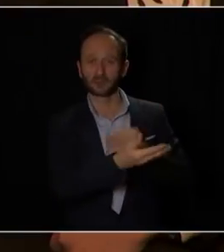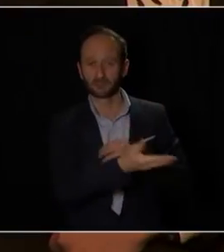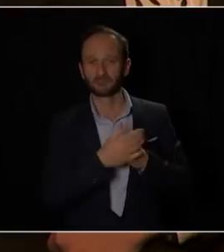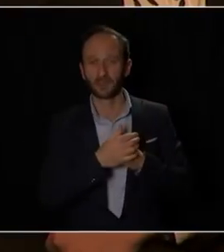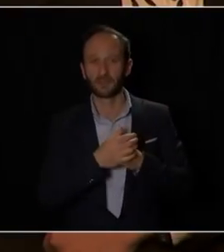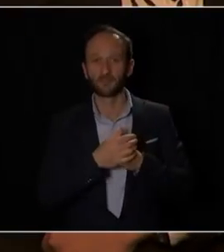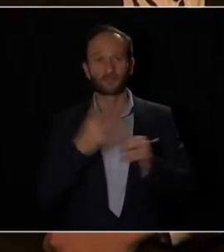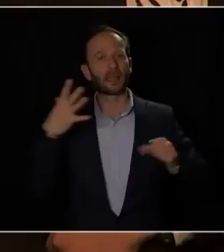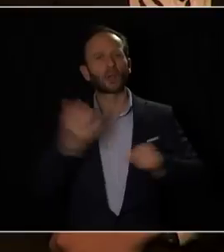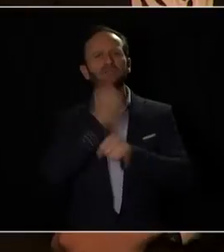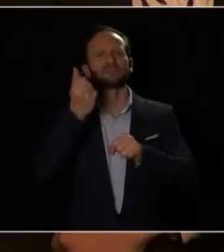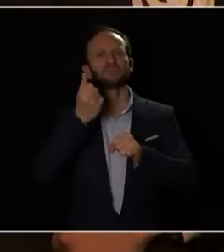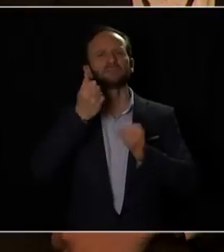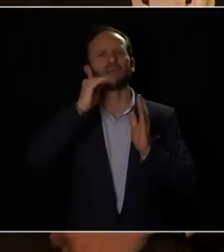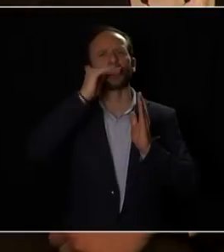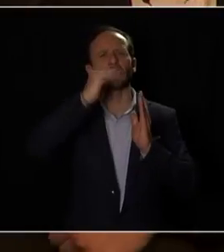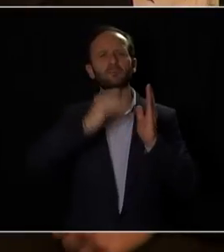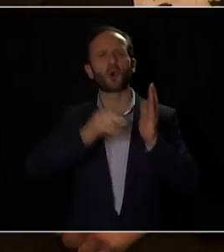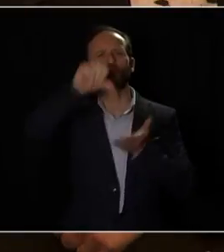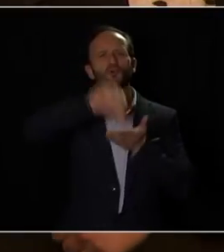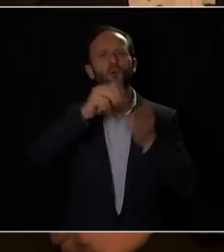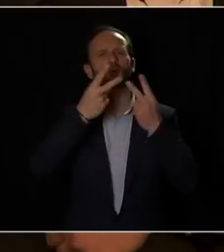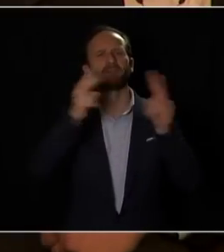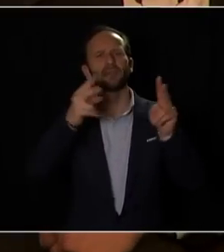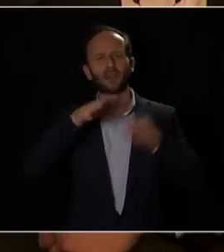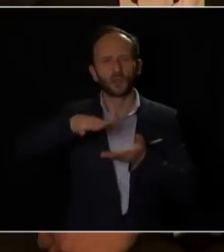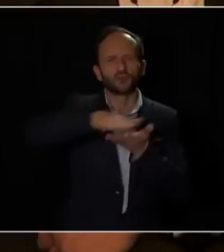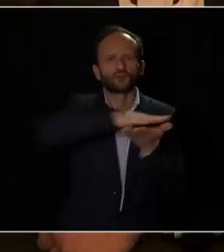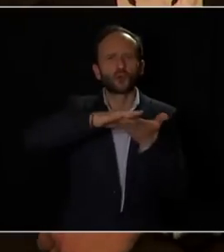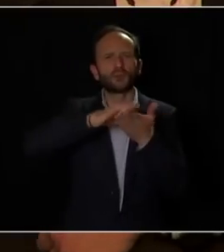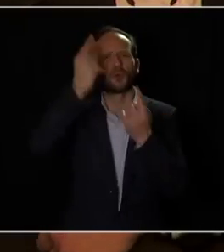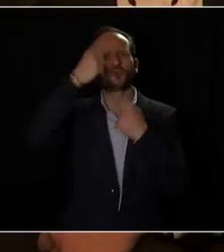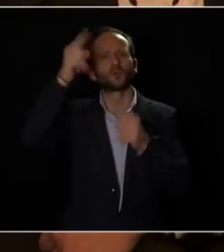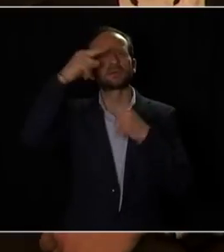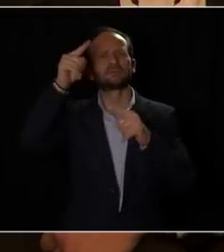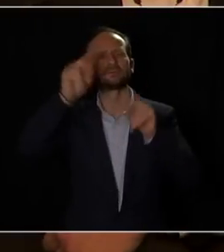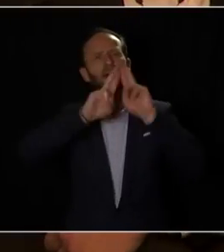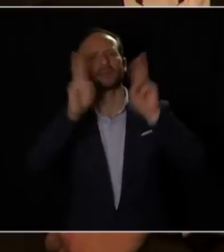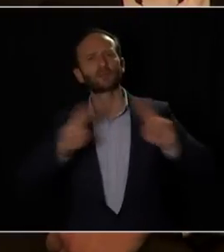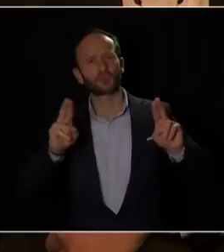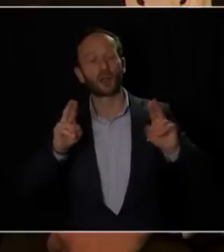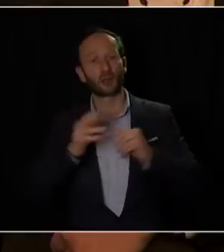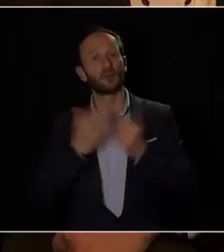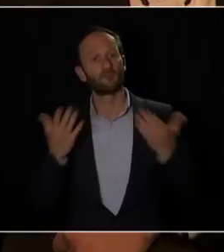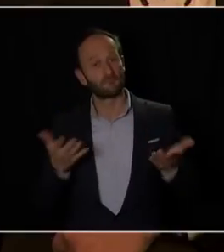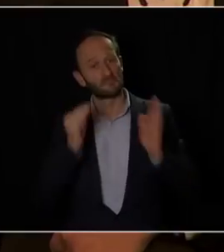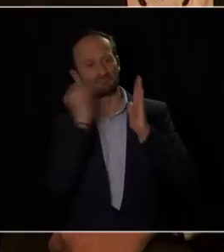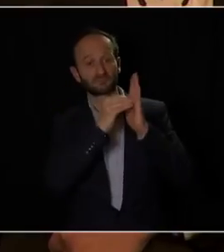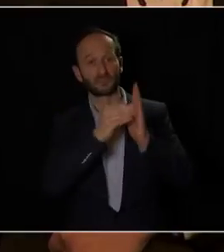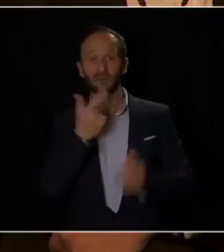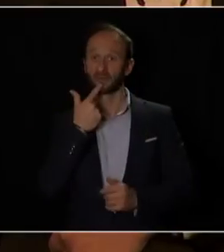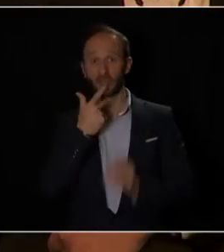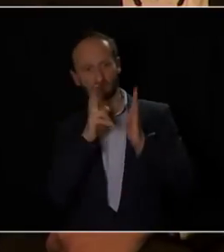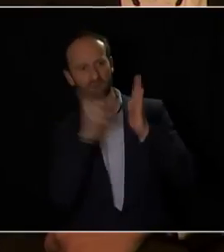obtenu le classement de notre centre-ville en zone touristique internationale. Dijon bénéficie avec ce label d'un